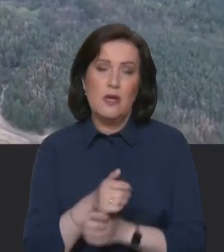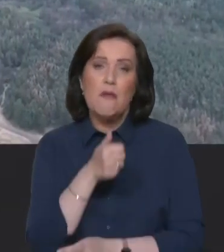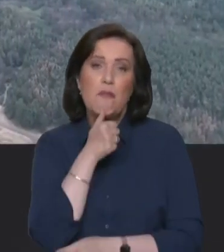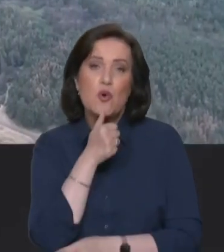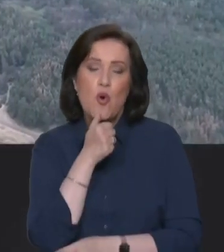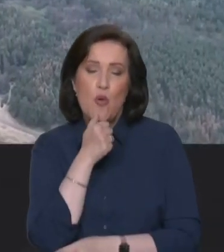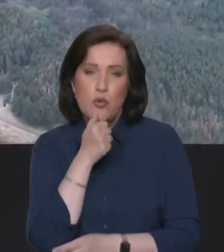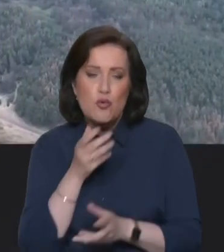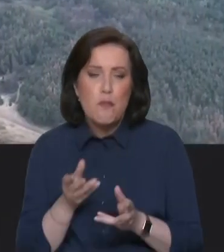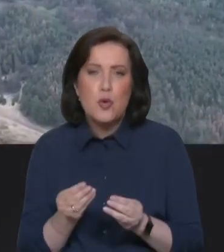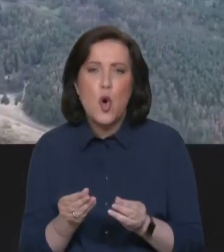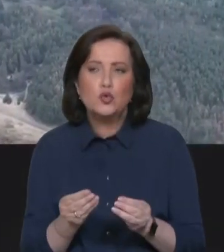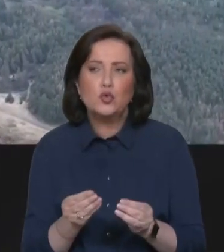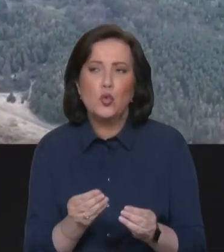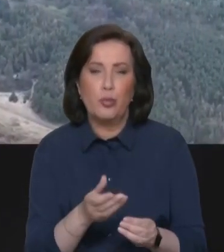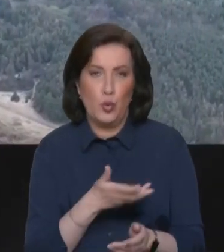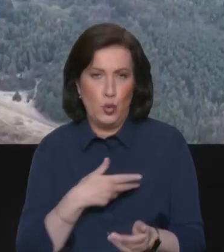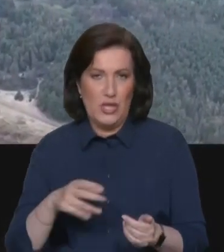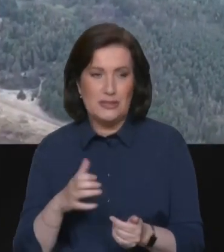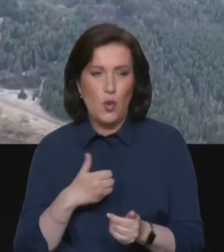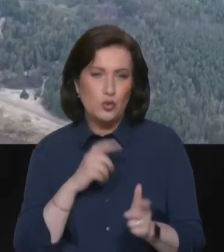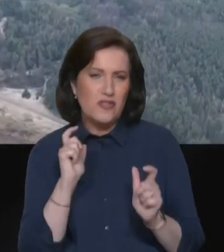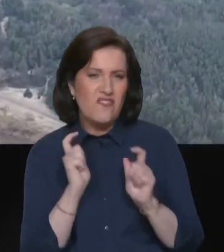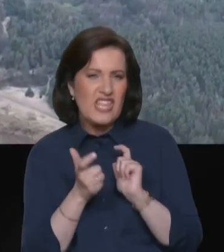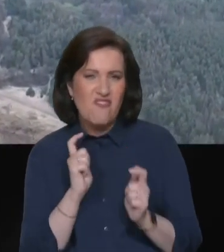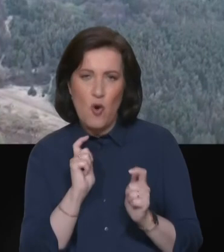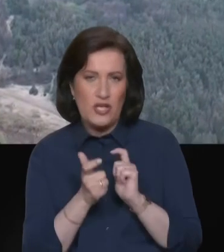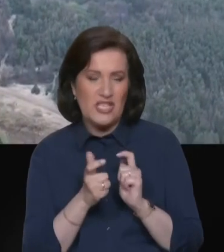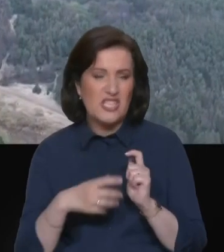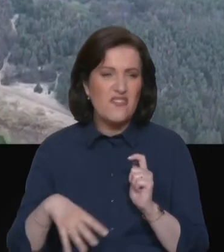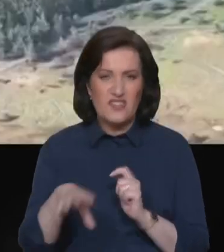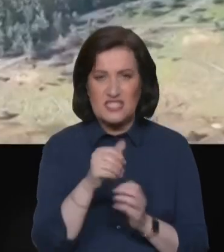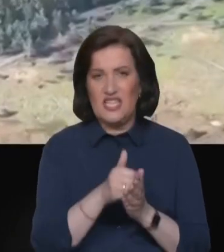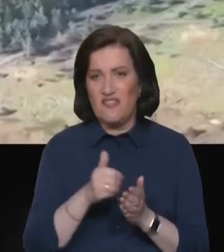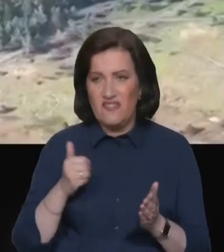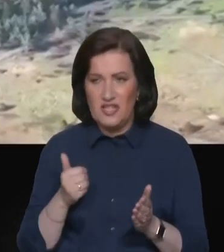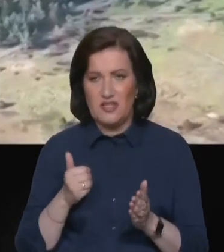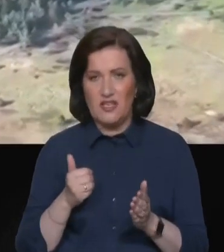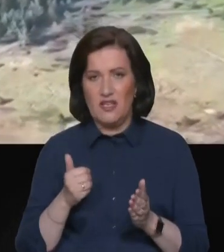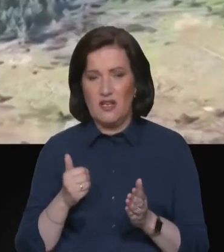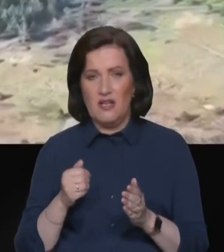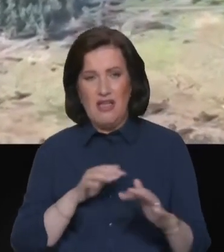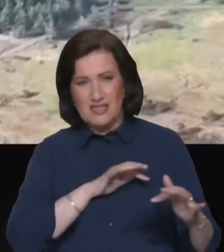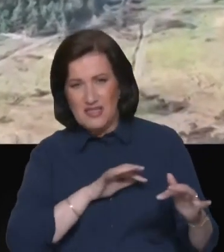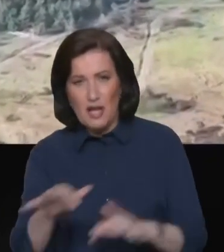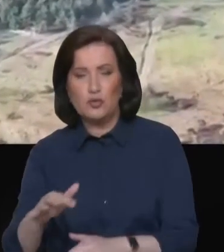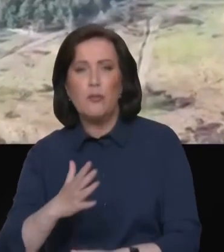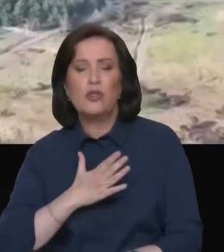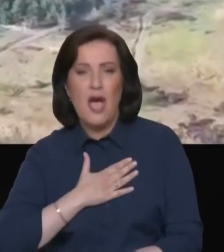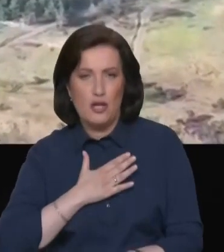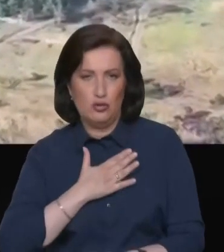пробують, прощупують нас. Я так розумію, що вони хочуть відволікти усіх від контрнаступу